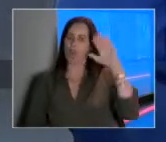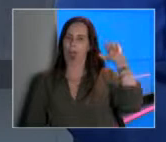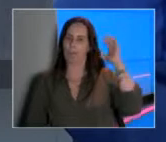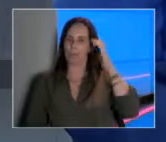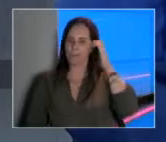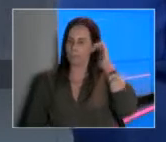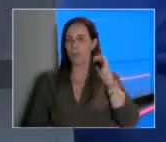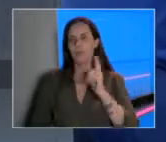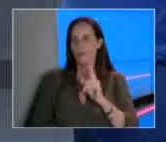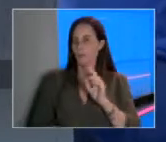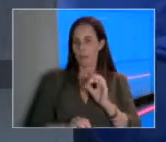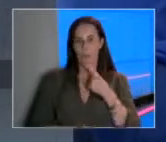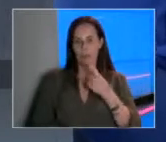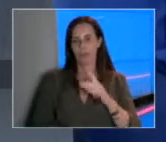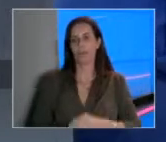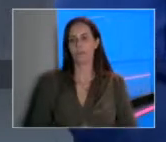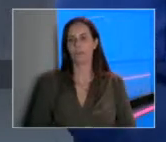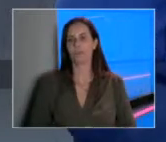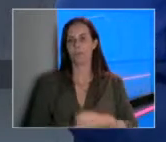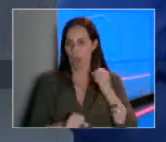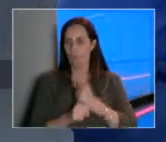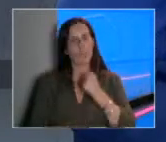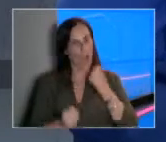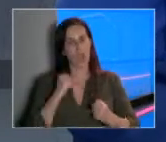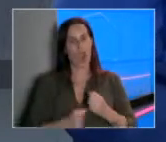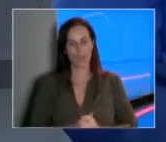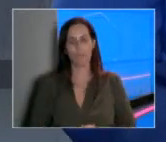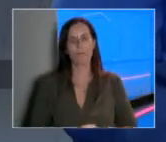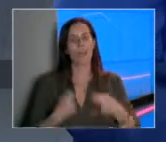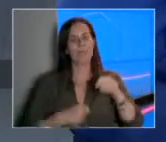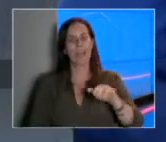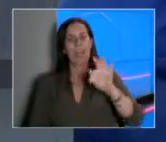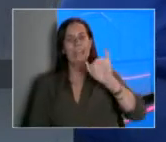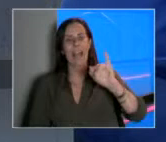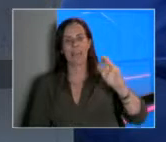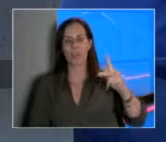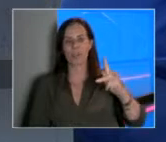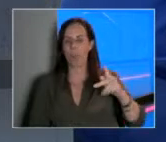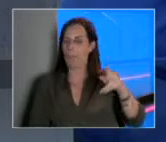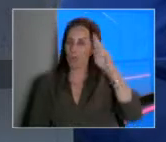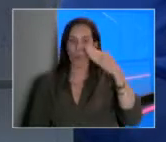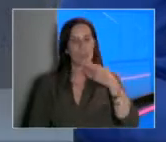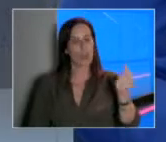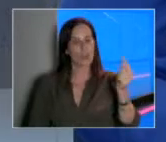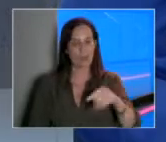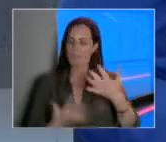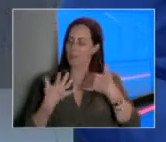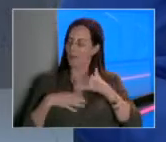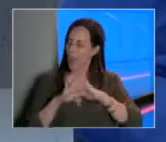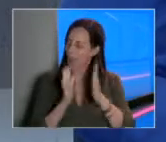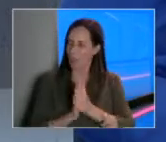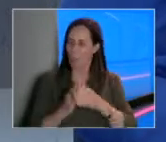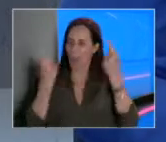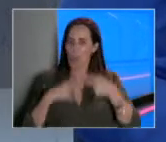עבודה, בדיוק, זה מה שרציתי להגיד, אמרת את זה בעצמך. בהחלט עבודה קשה. חברת הכנסת טלי פלוסקוב מהליכוד, תודה רבה לך שהיית איתנו וסיפרת לנו על